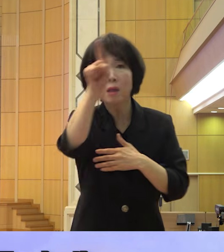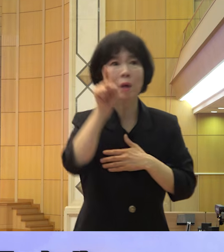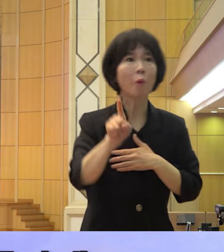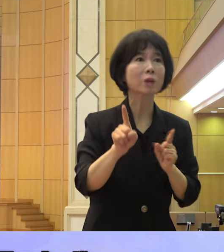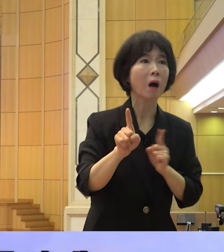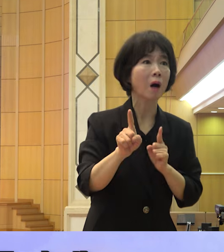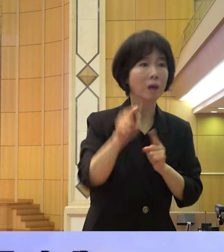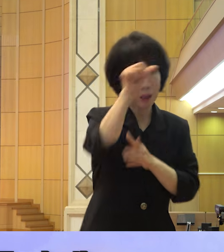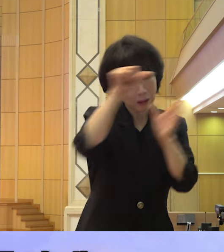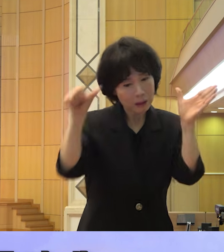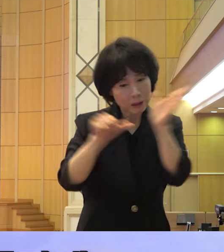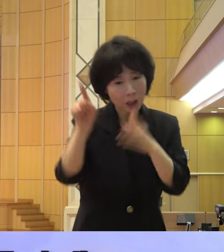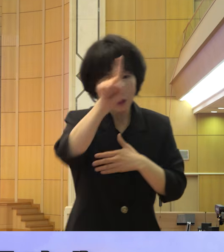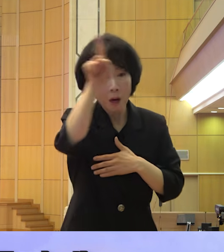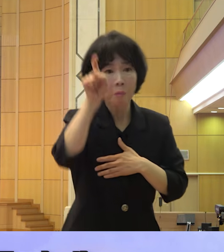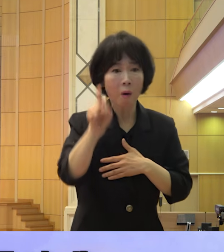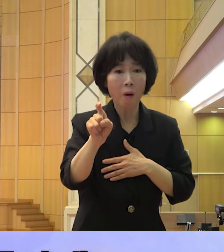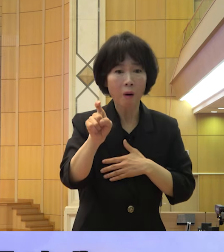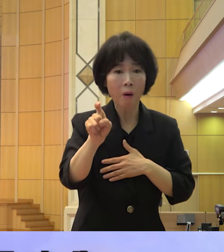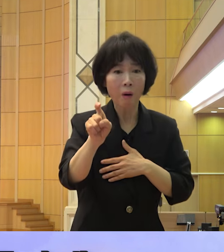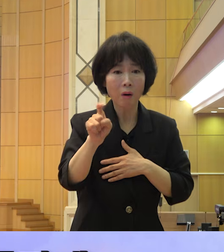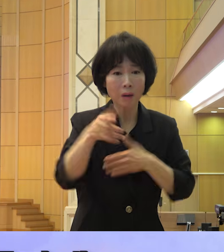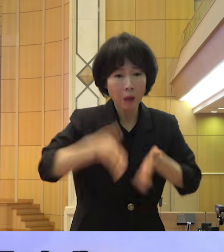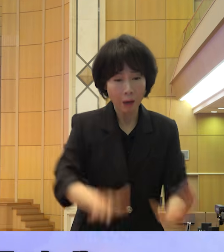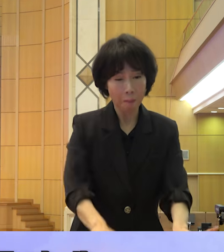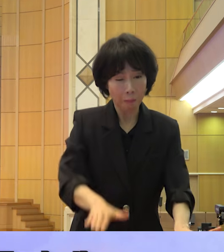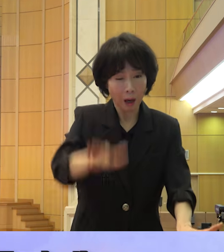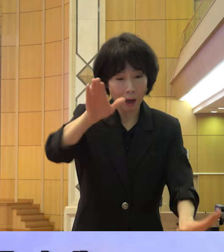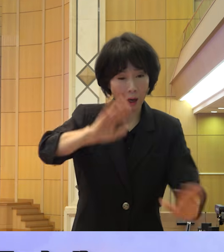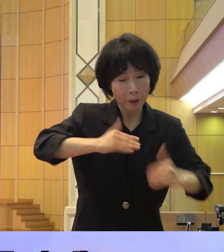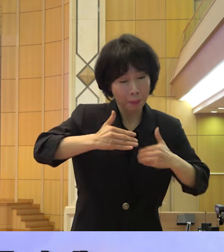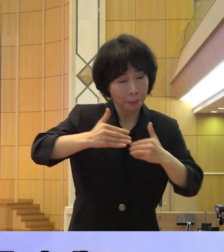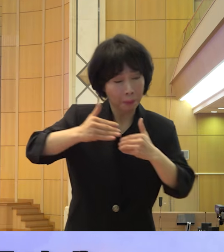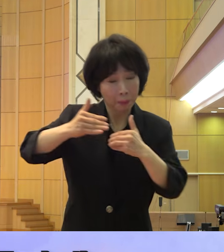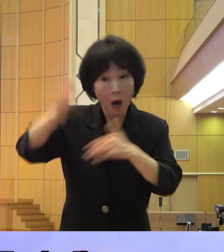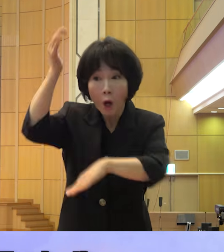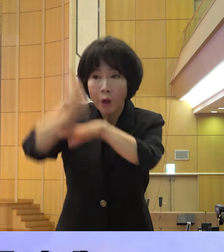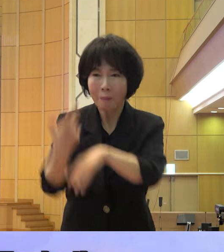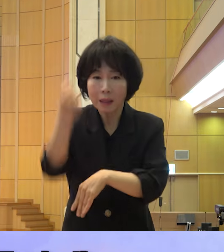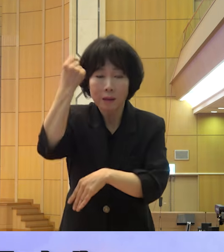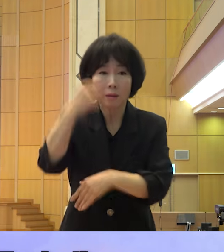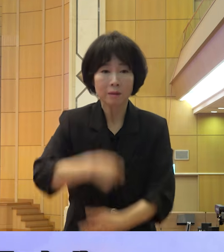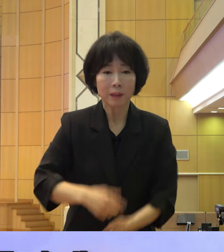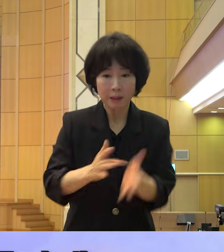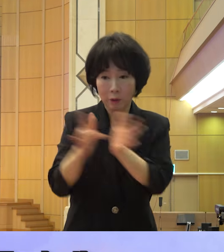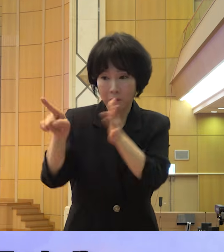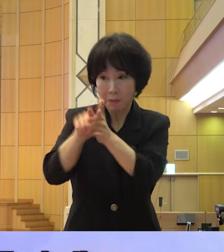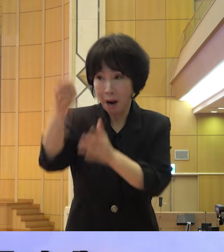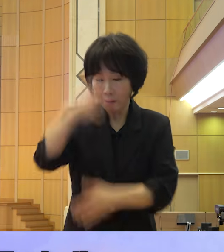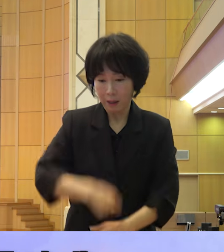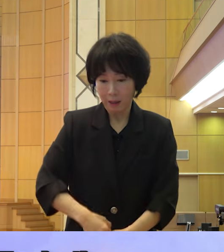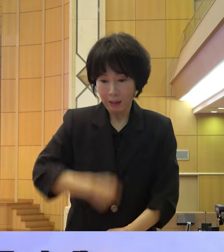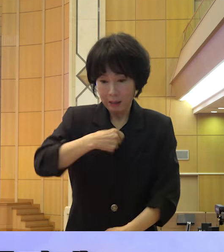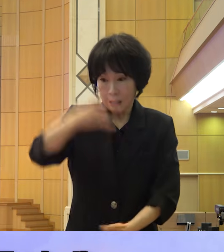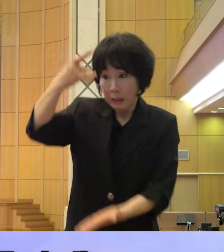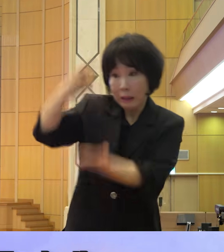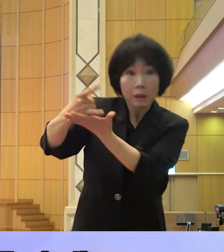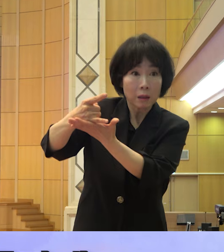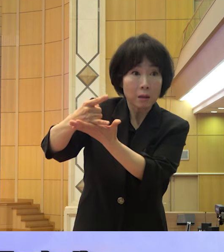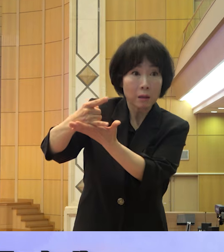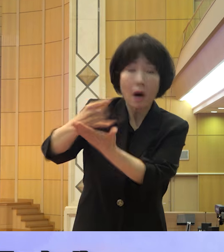똑같이 사람으로 살긴 살지만 결론에 가서 우린 의인이 되어야 되는 거로구나, 악인이 되면 망하는